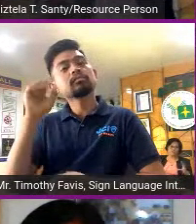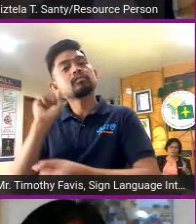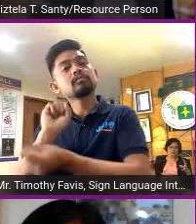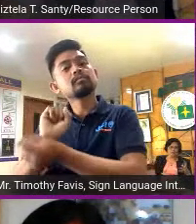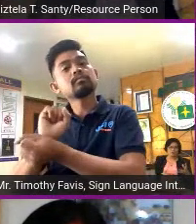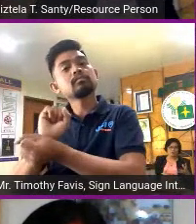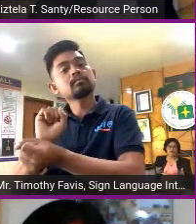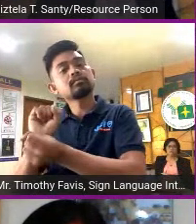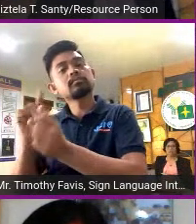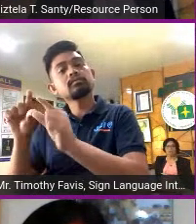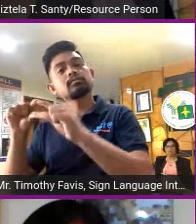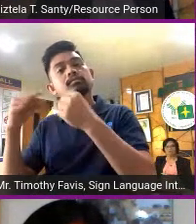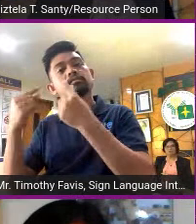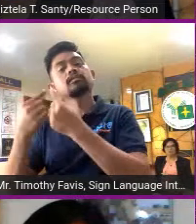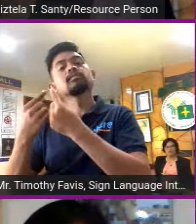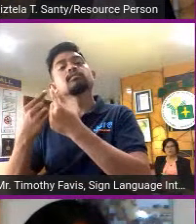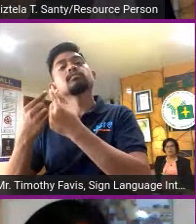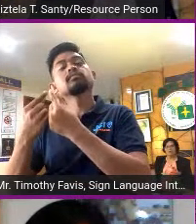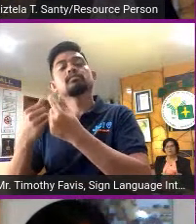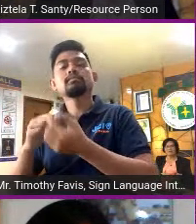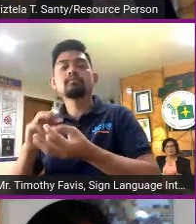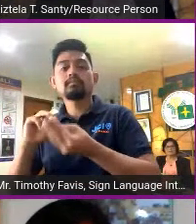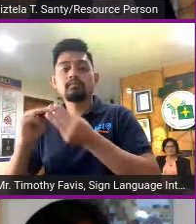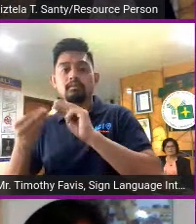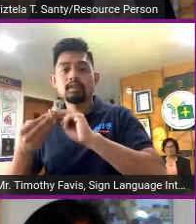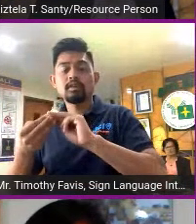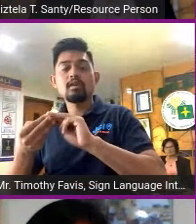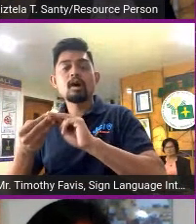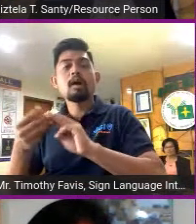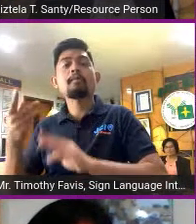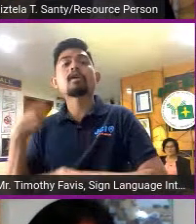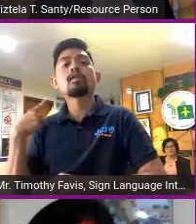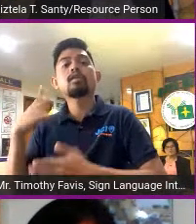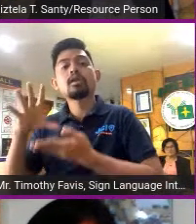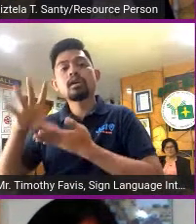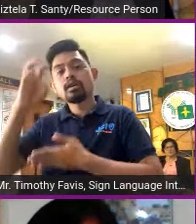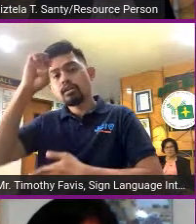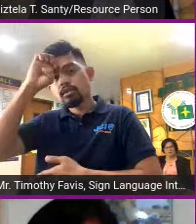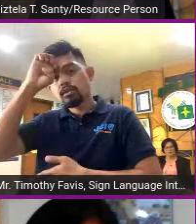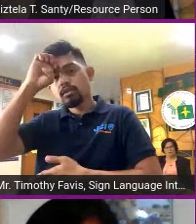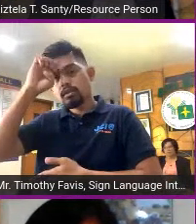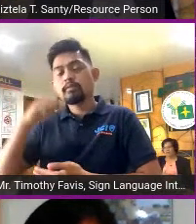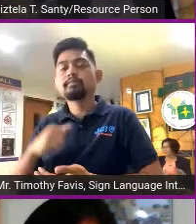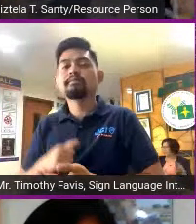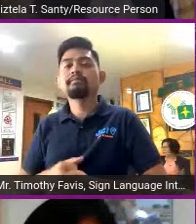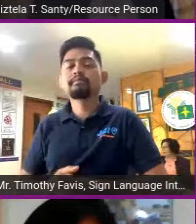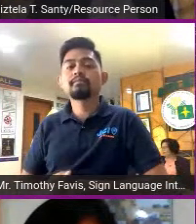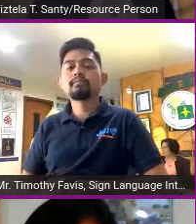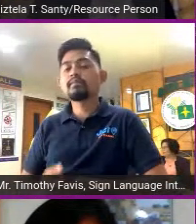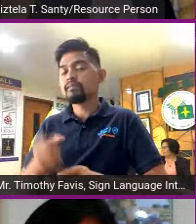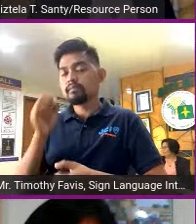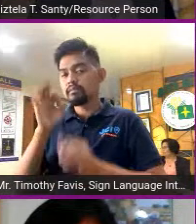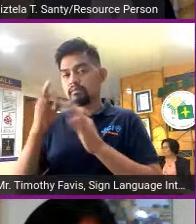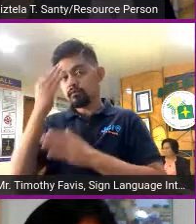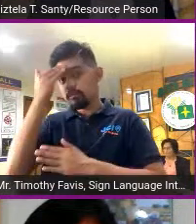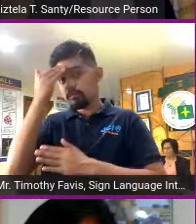mo, dapat nagkaroon ng education. So, capability development is the first key. Kasi pag hindi mo